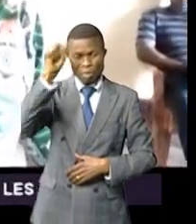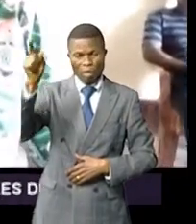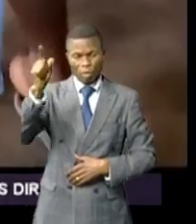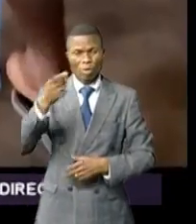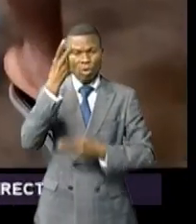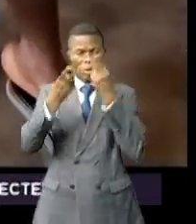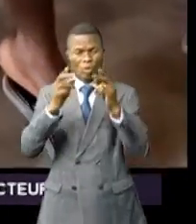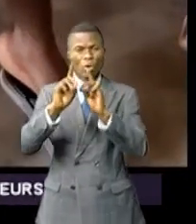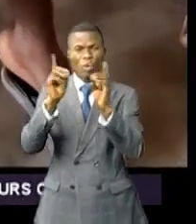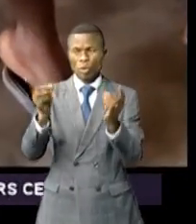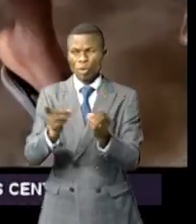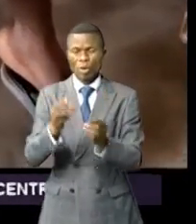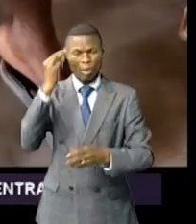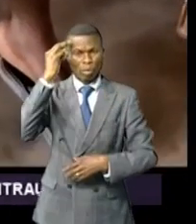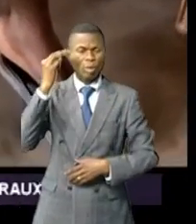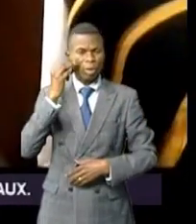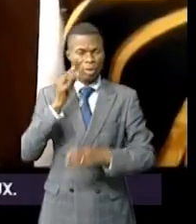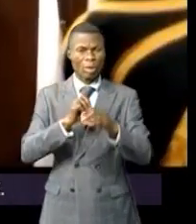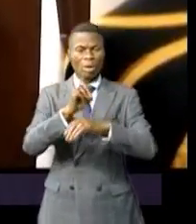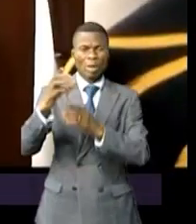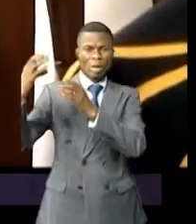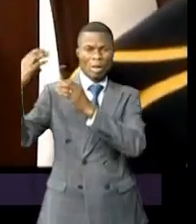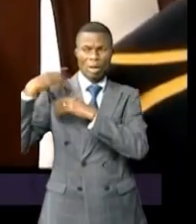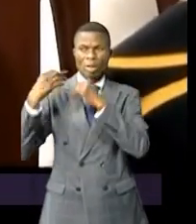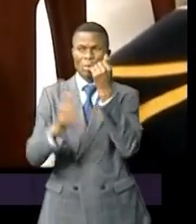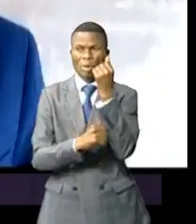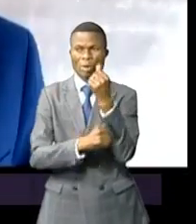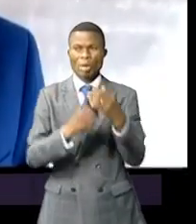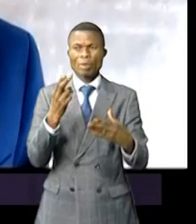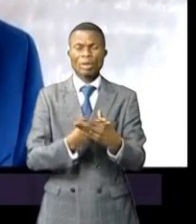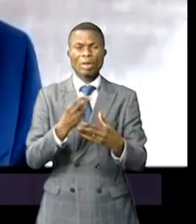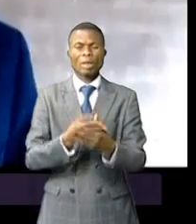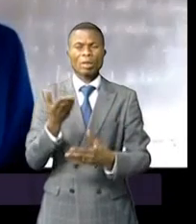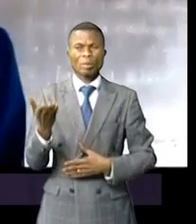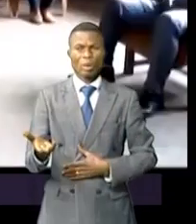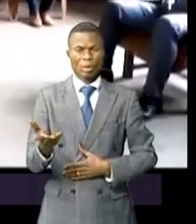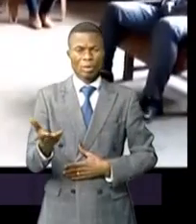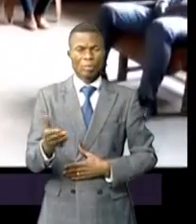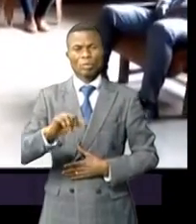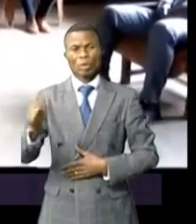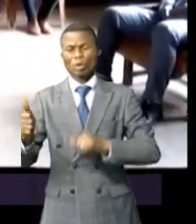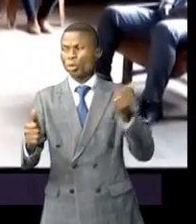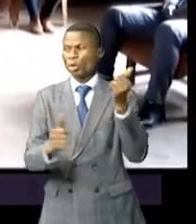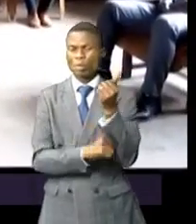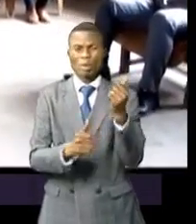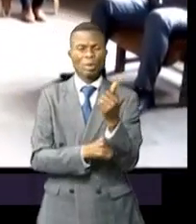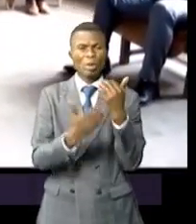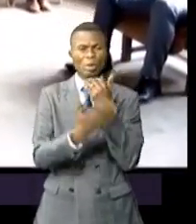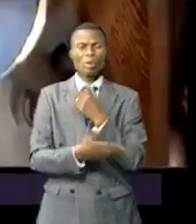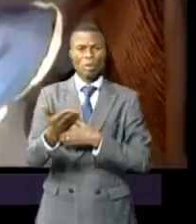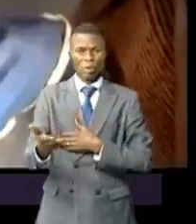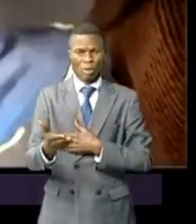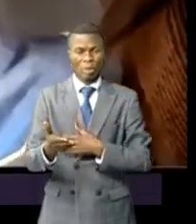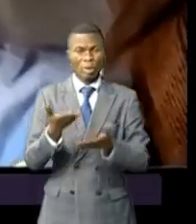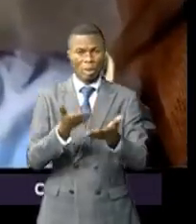visite d'une délégation du ministère délégué chargé des personnes vivant avec handicap et autres personnes vulnérables.